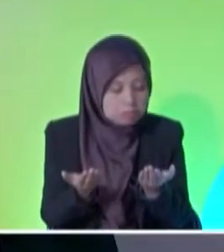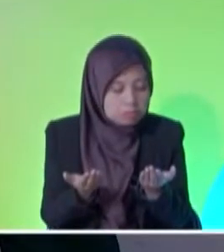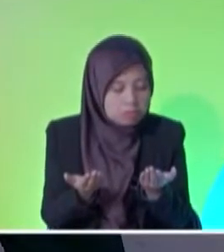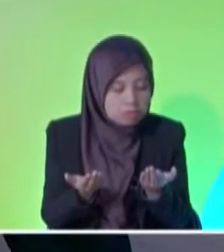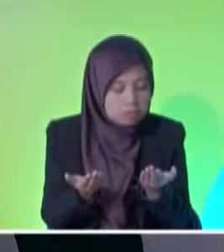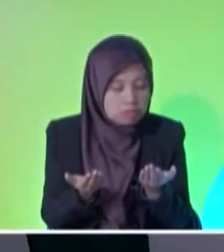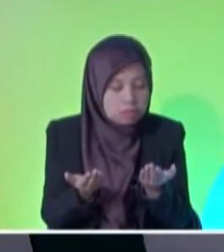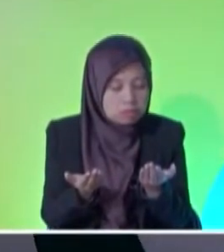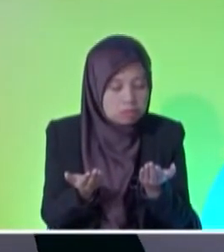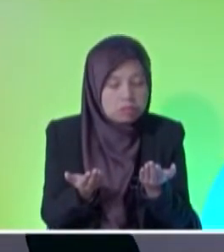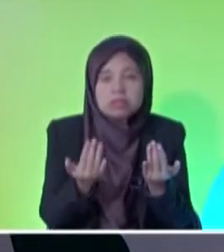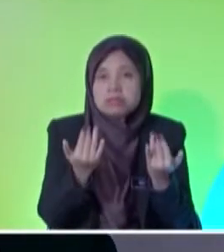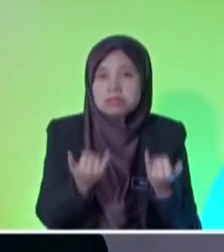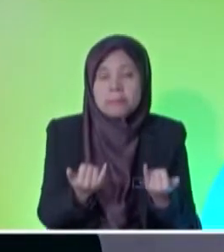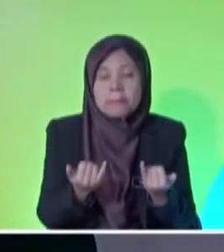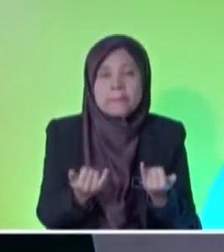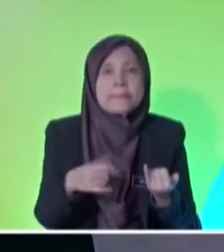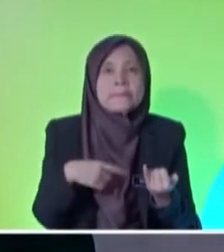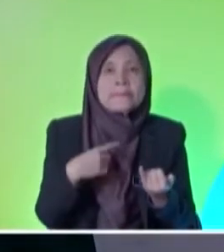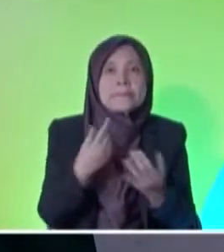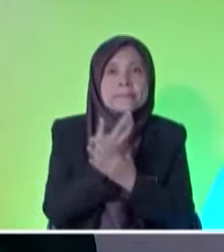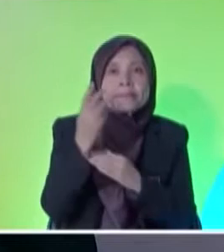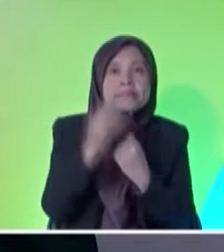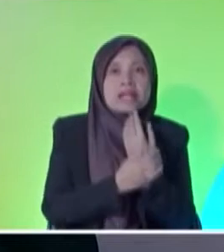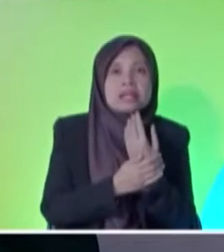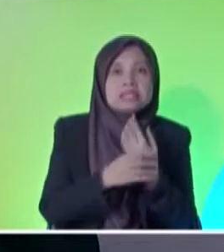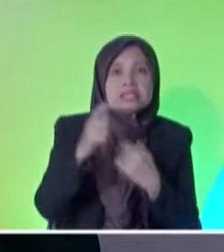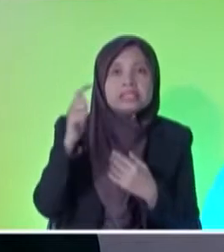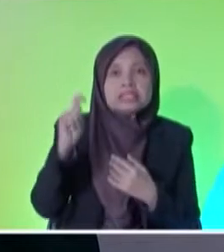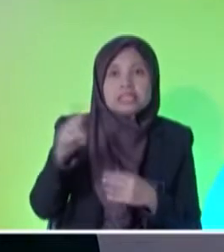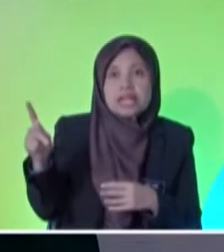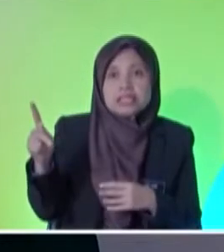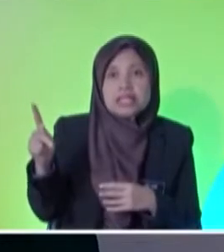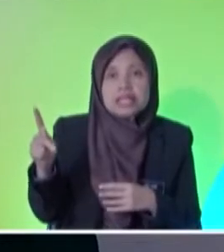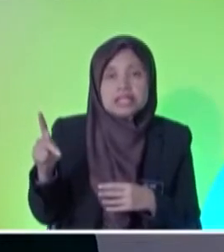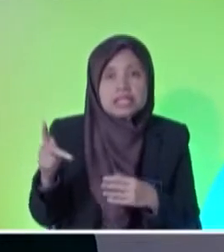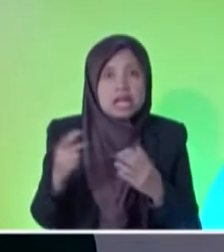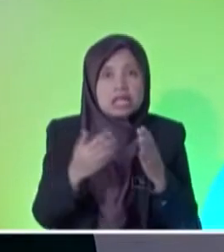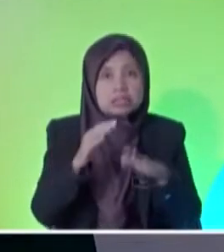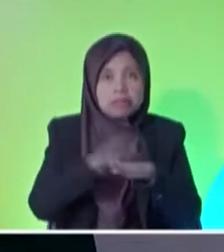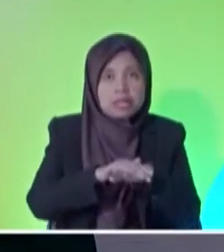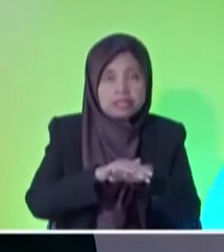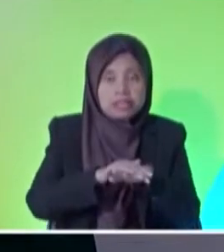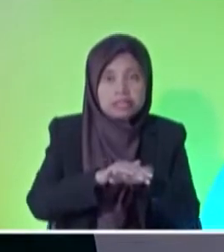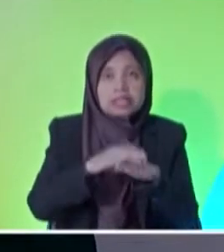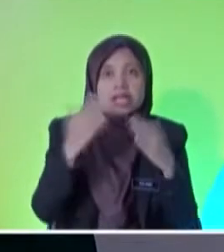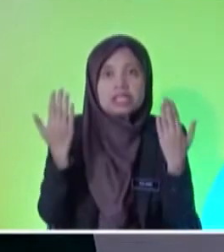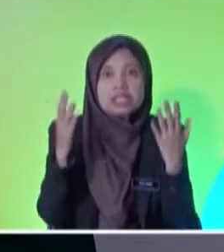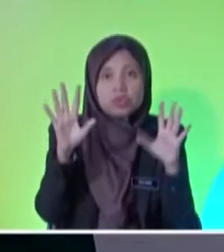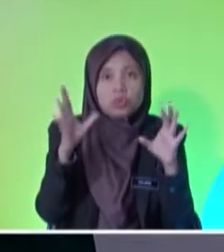ada-ada Oke sedangkan di Pare tangan karena kita berada diatas tangan kiri jadi enggak ada dua bahagian